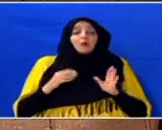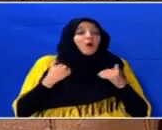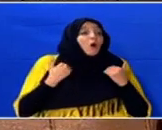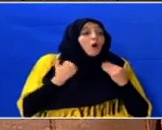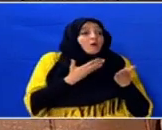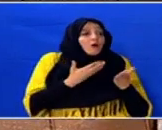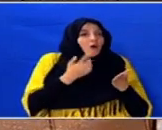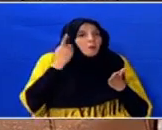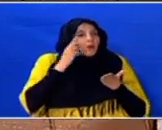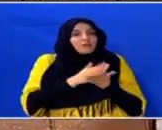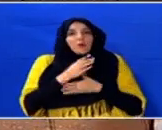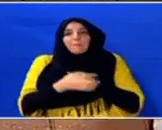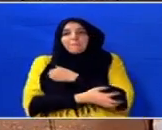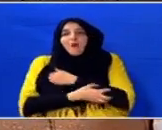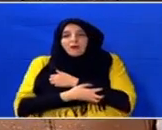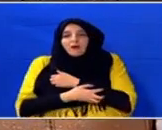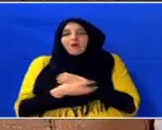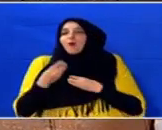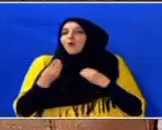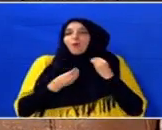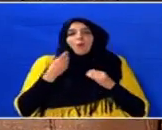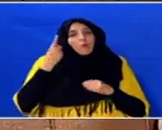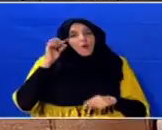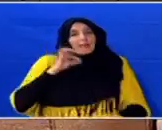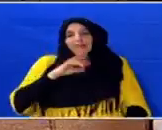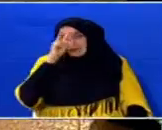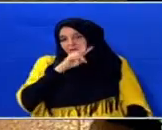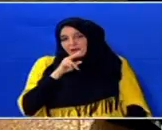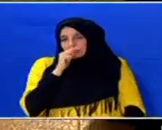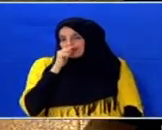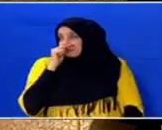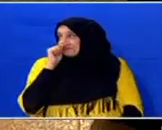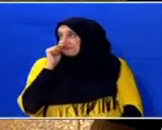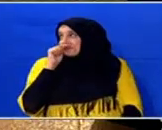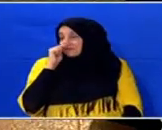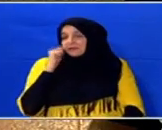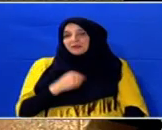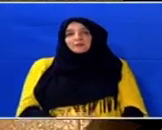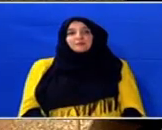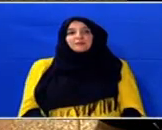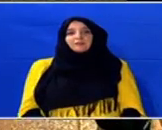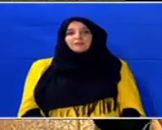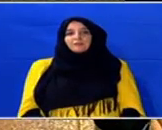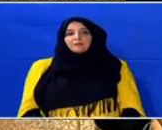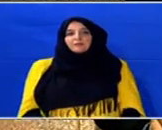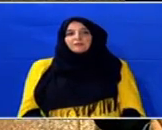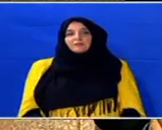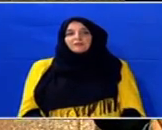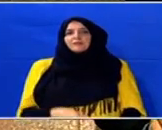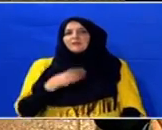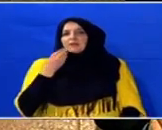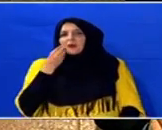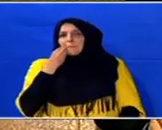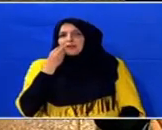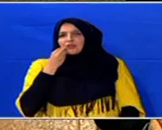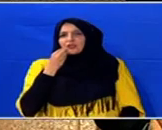إلى الفقراء والمساكين أو من أجل المصلحة العامة. بارك الله فيك شيخنا. في عجالة أيضا، ما حكم أكل من